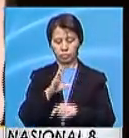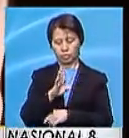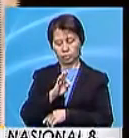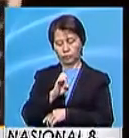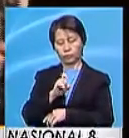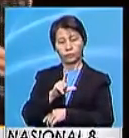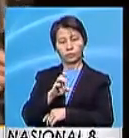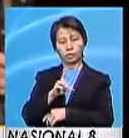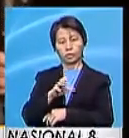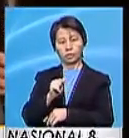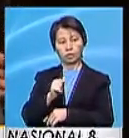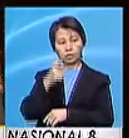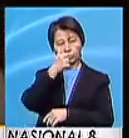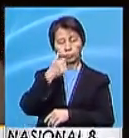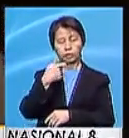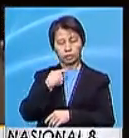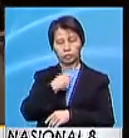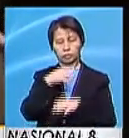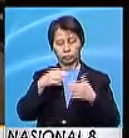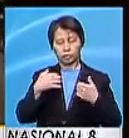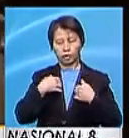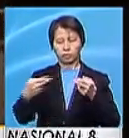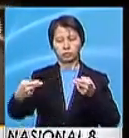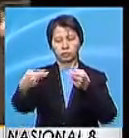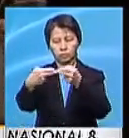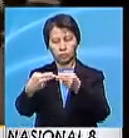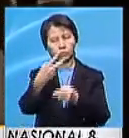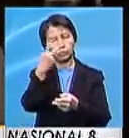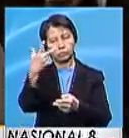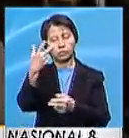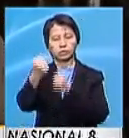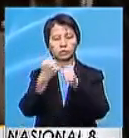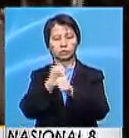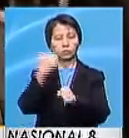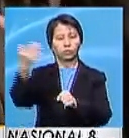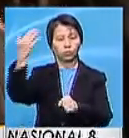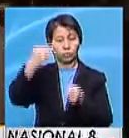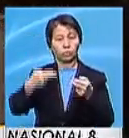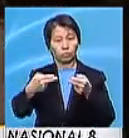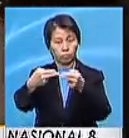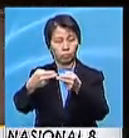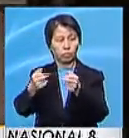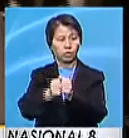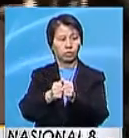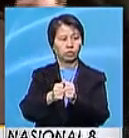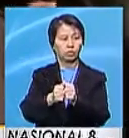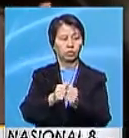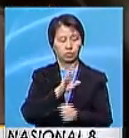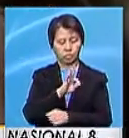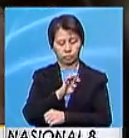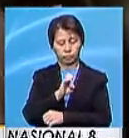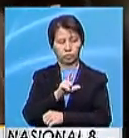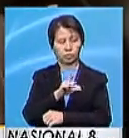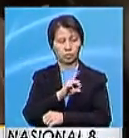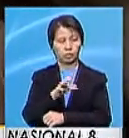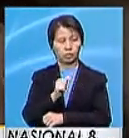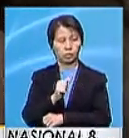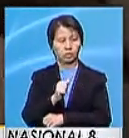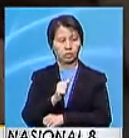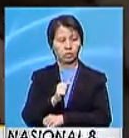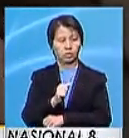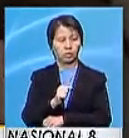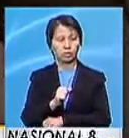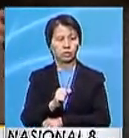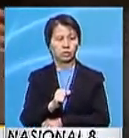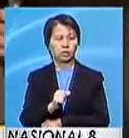telah mengadakan hubungan sejak beberapa tahun, 2-3 tahun yang lalu antara Yayasan Felda dan juga dengan Pembroke